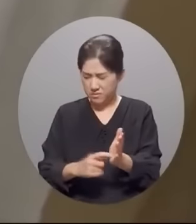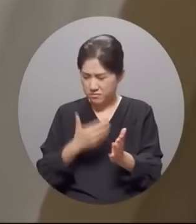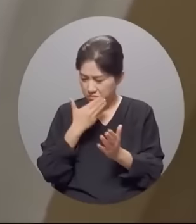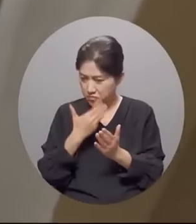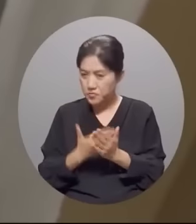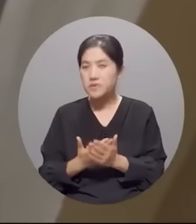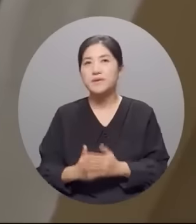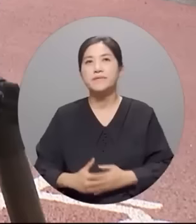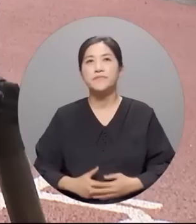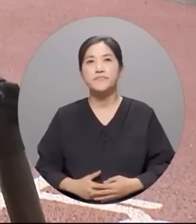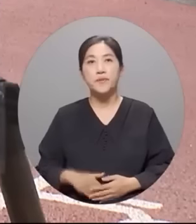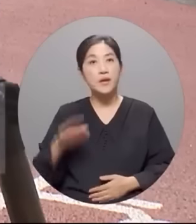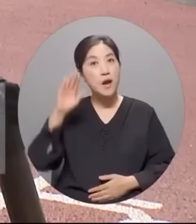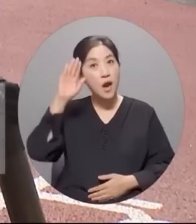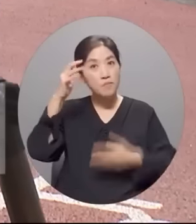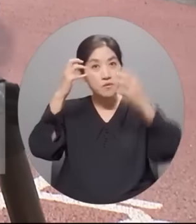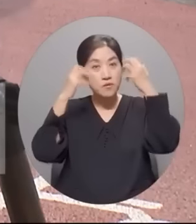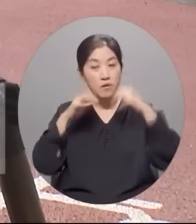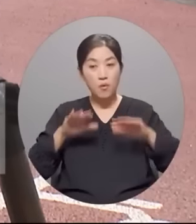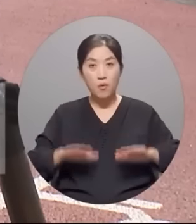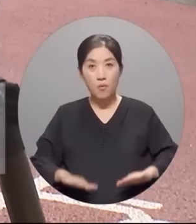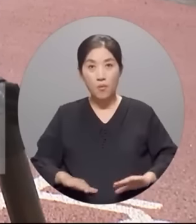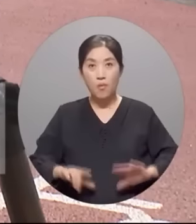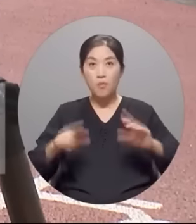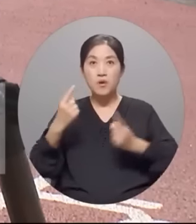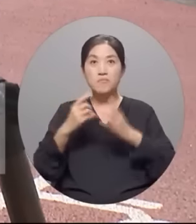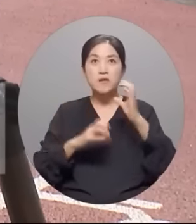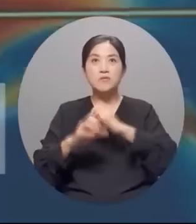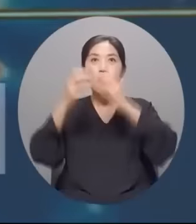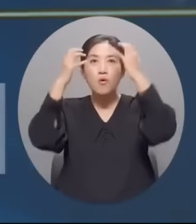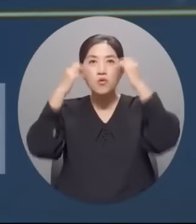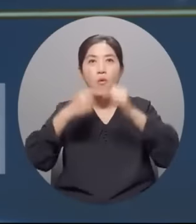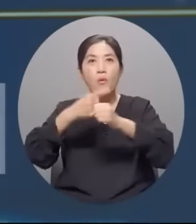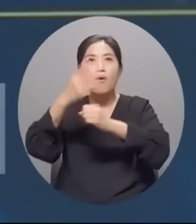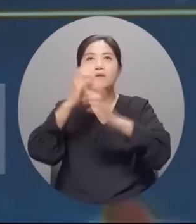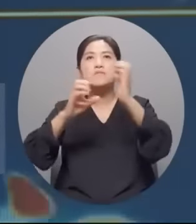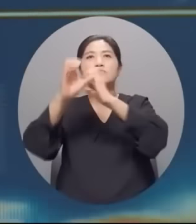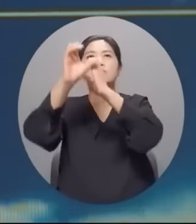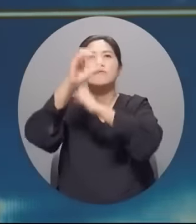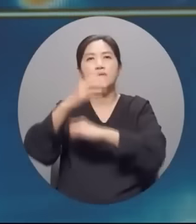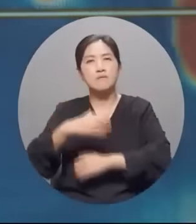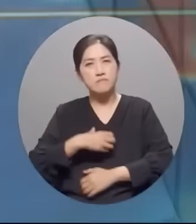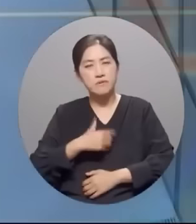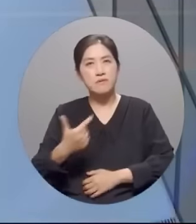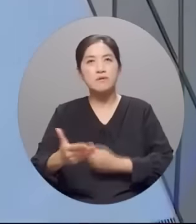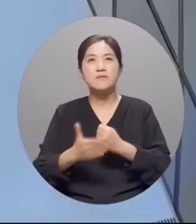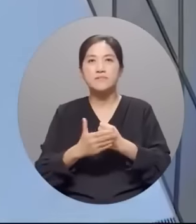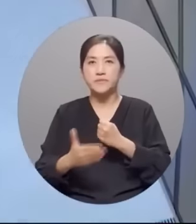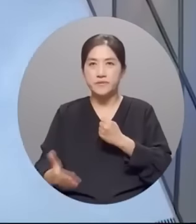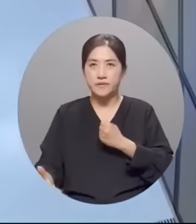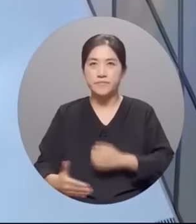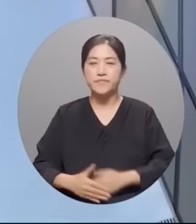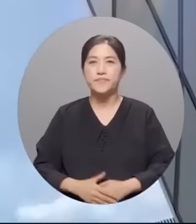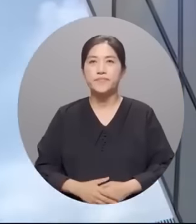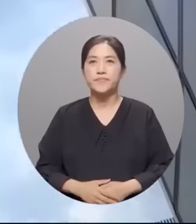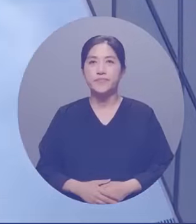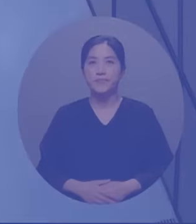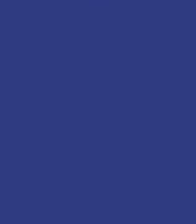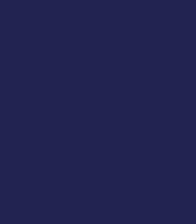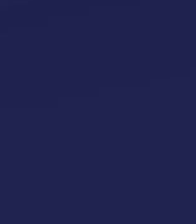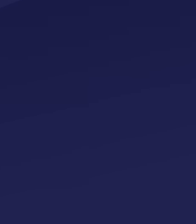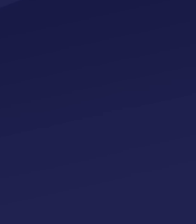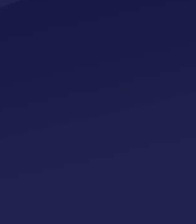절실합니다. 앞으로의 여름들은 분명히 이번 여름보다 더 뜨거울 가능성이 높기 때문입니다. MBC 뉴스 김민욱입니다.